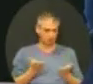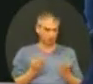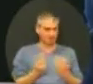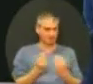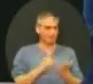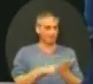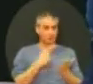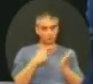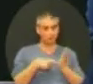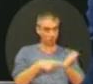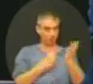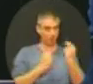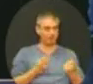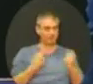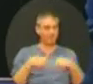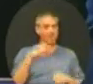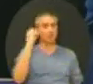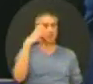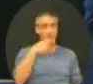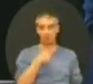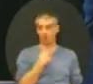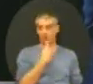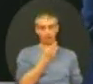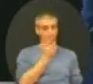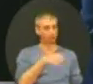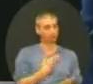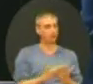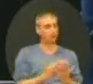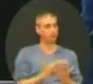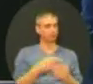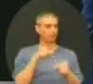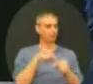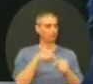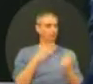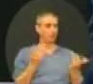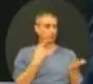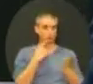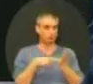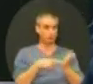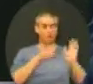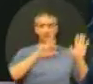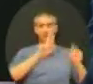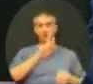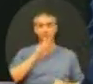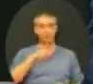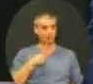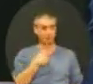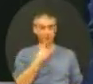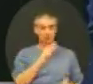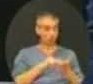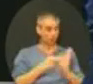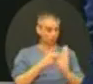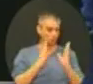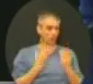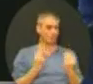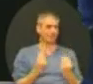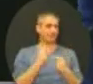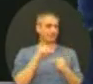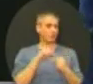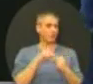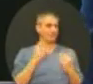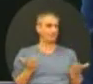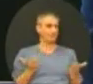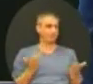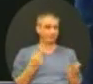דברים נכונים. למשל, ועדת אור, אמרנו שיש בה המלצות חיוביות. למשל, 922, אמרנו שתוכנית יש בה הרבה דברים חיוביים.